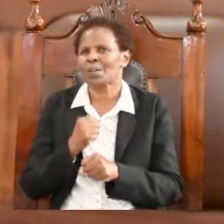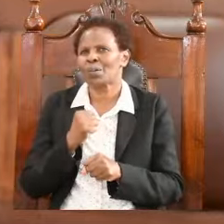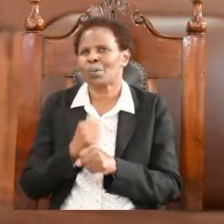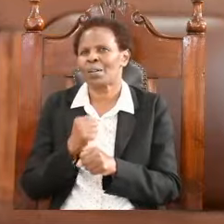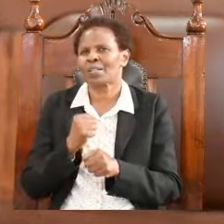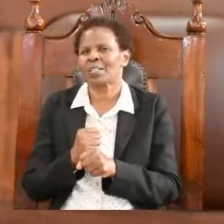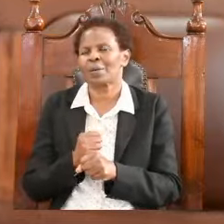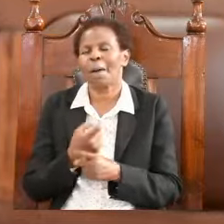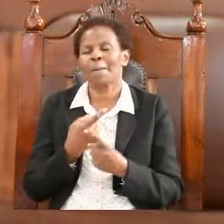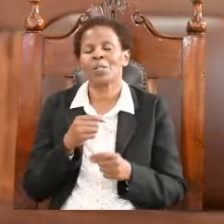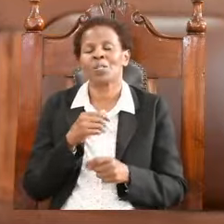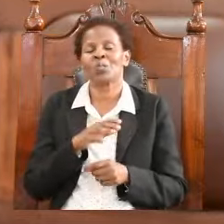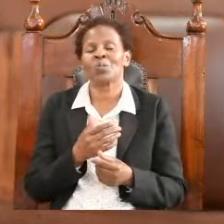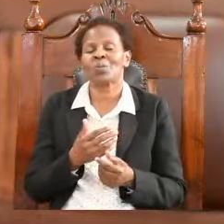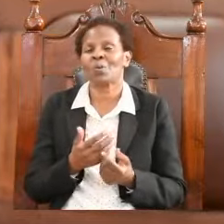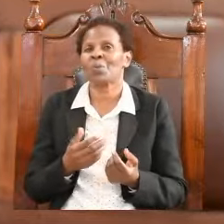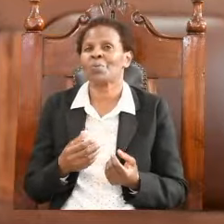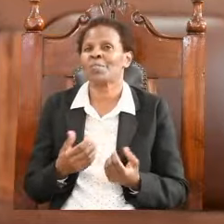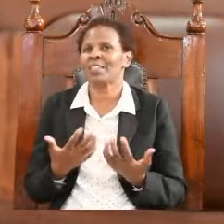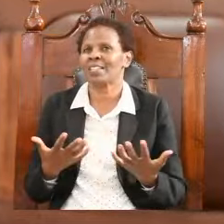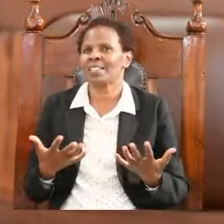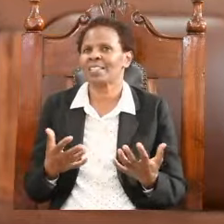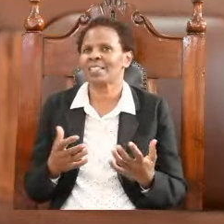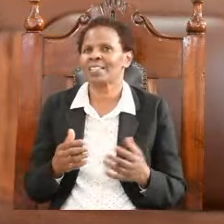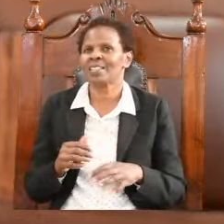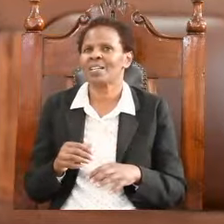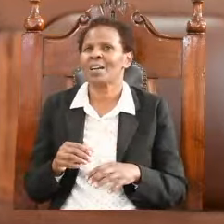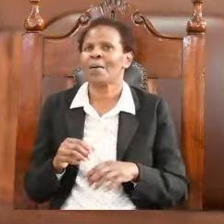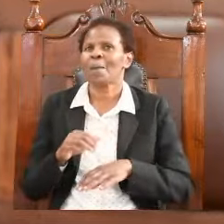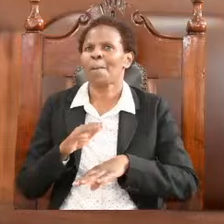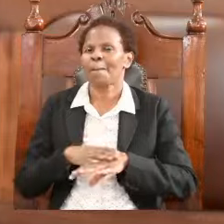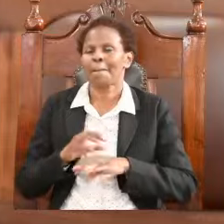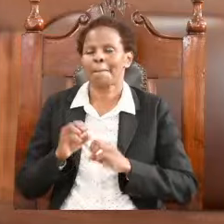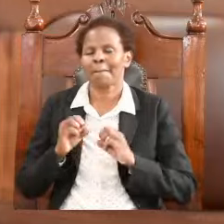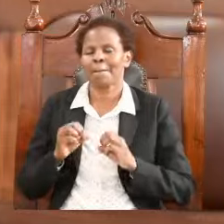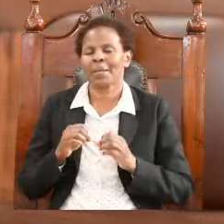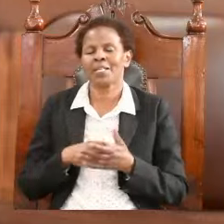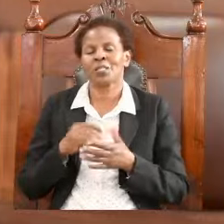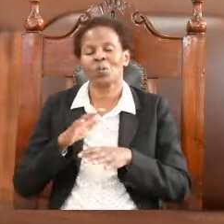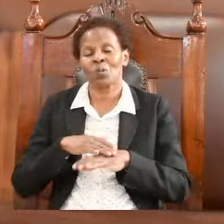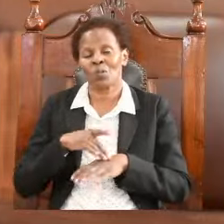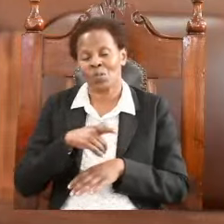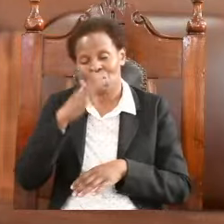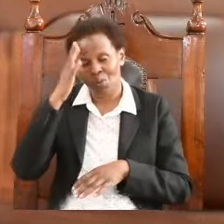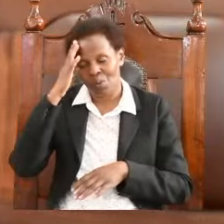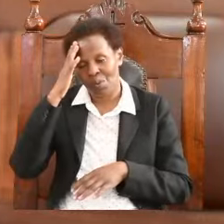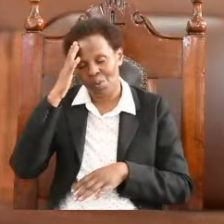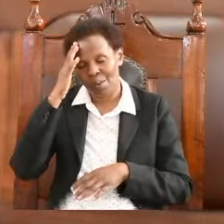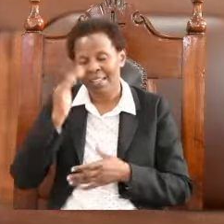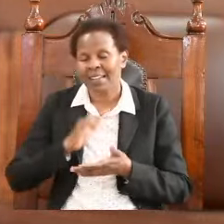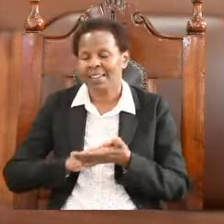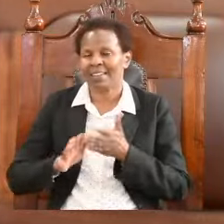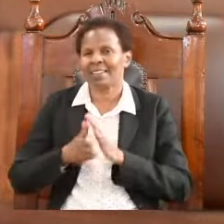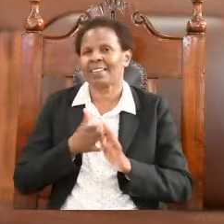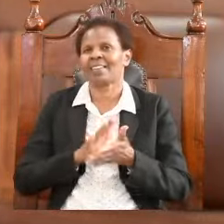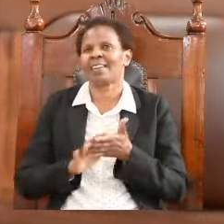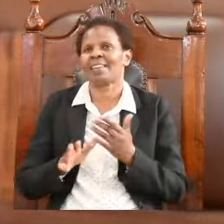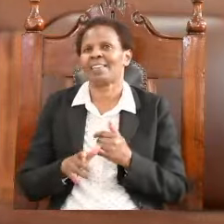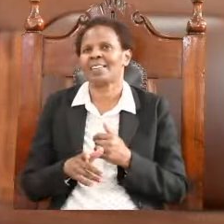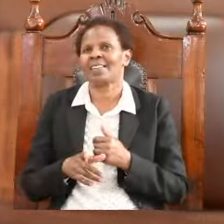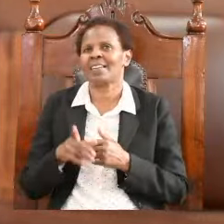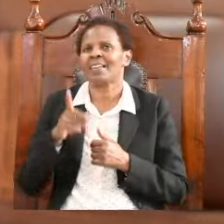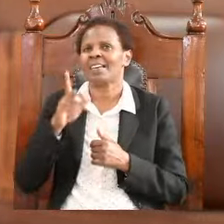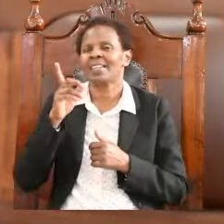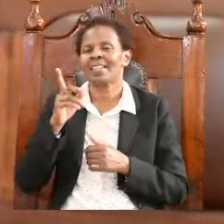maundu maku matinathii uria we ukwendaga na uria ukwirigiriire no ni wega kumenya ati gutiri undu no mwe Ngai